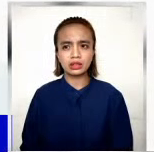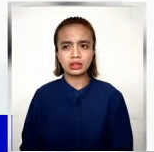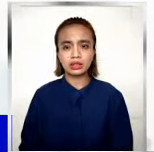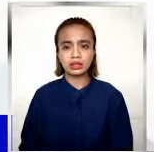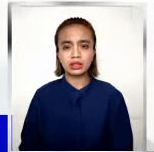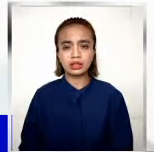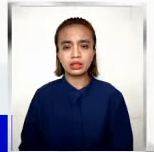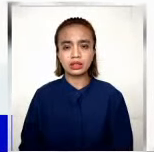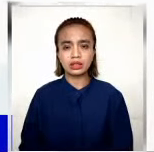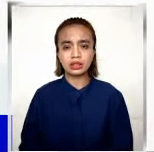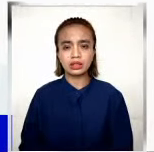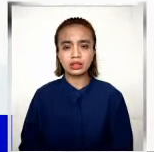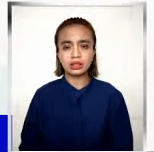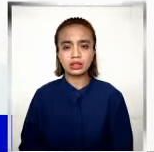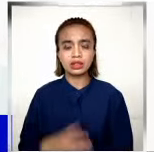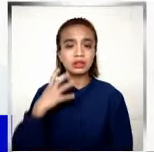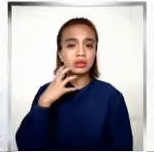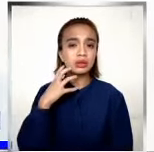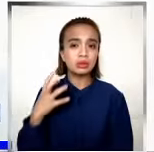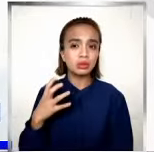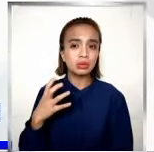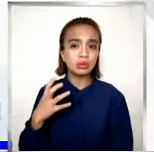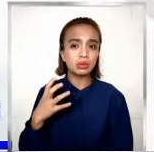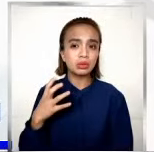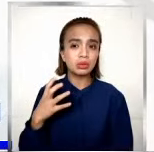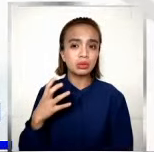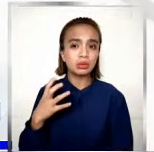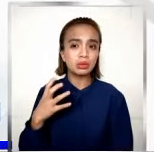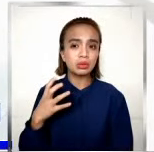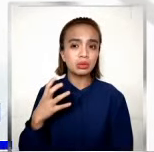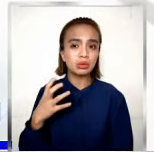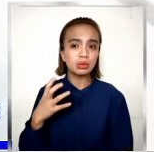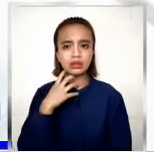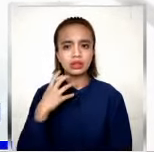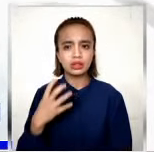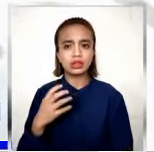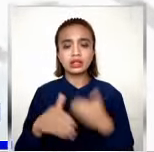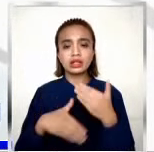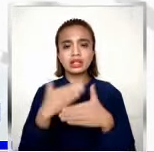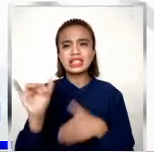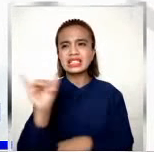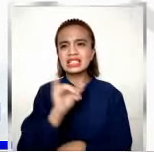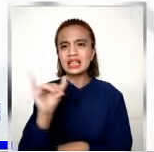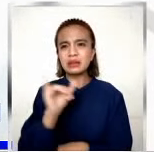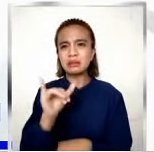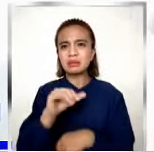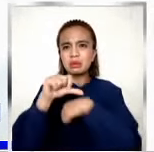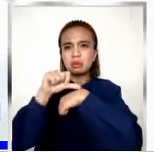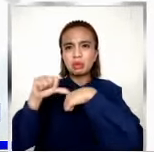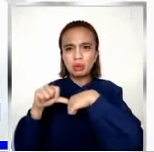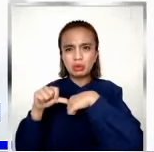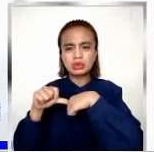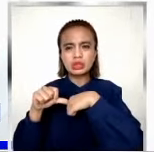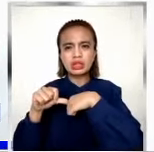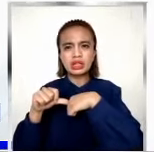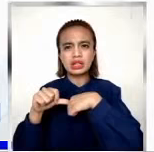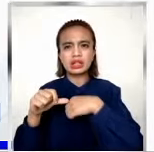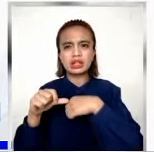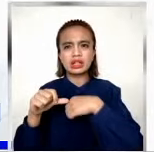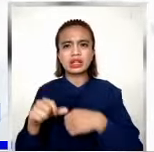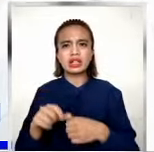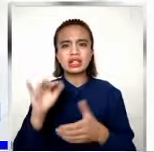kadalasan ay ito ay nangyayari sa isang baby. Ang naging sanhi ng cystic hygroma ay yung lymphatic